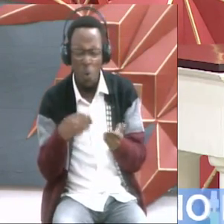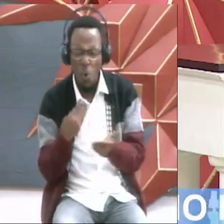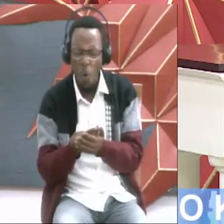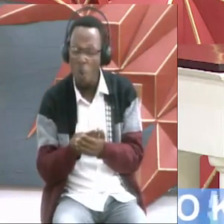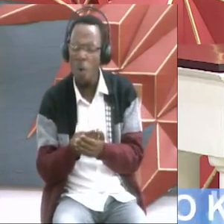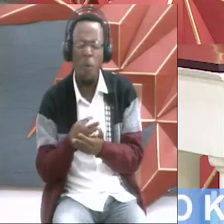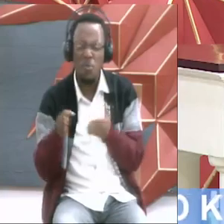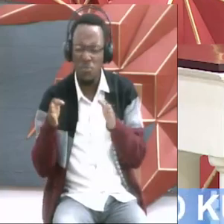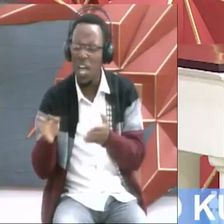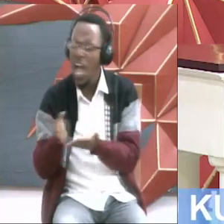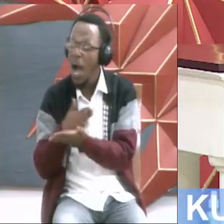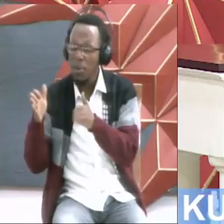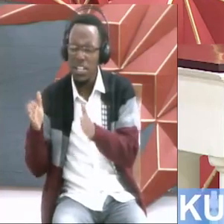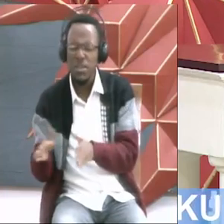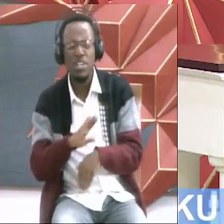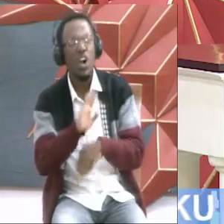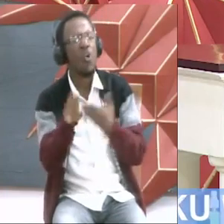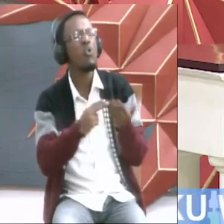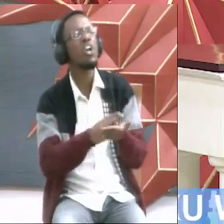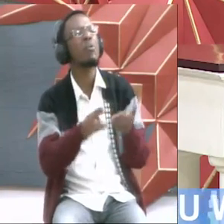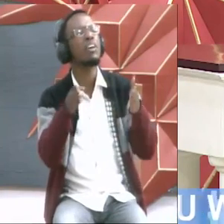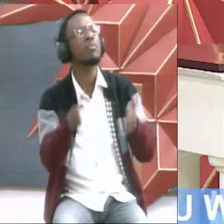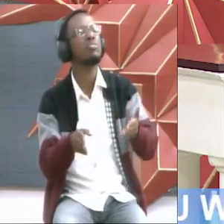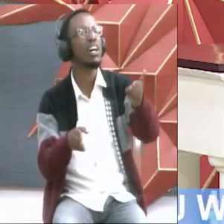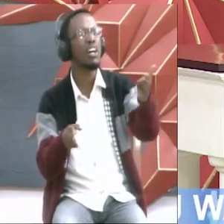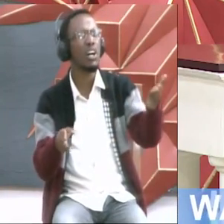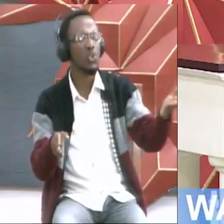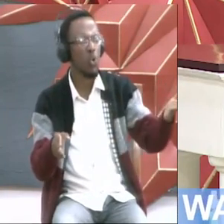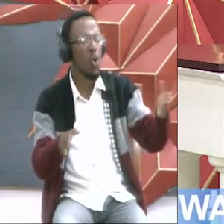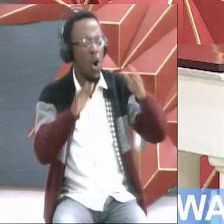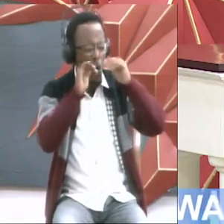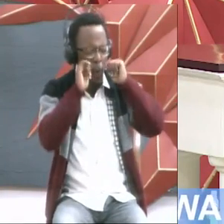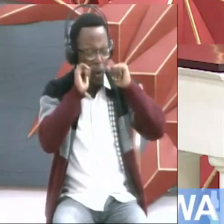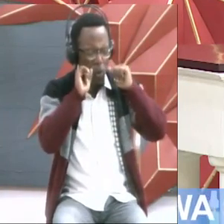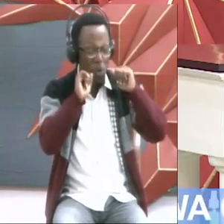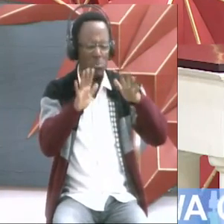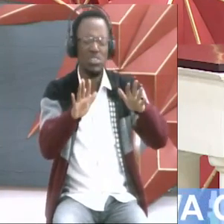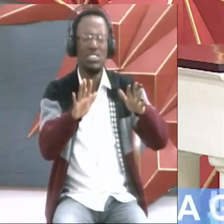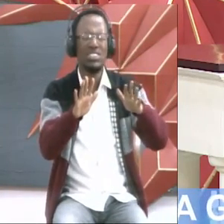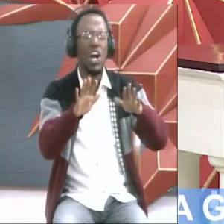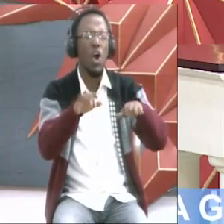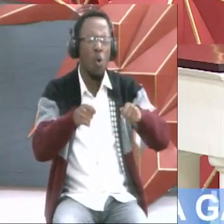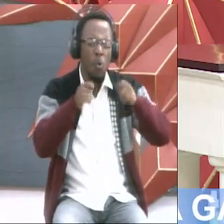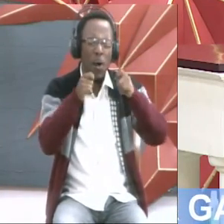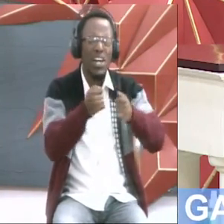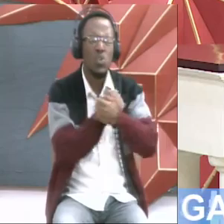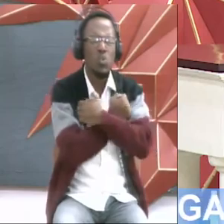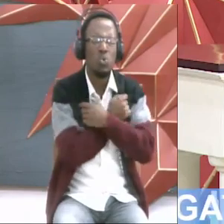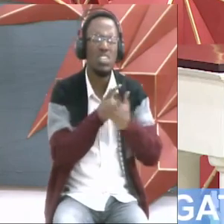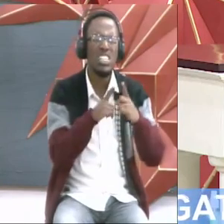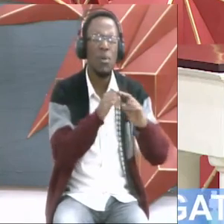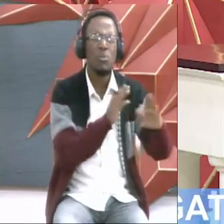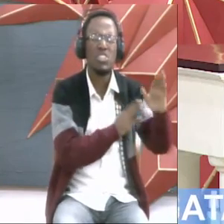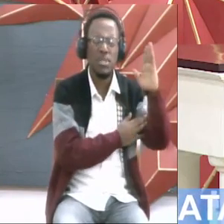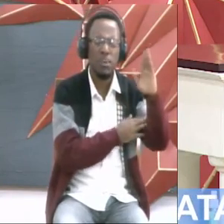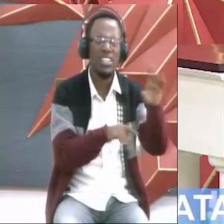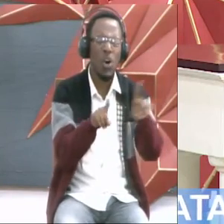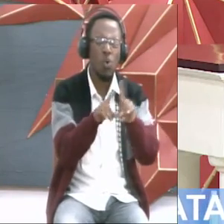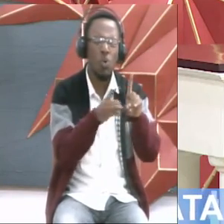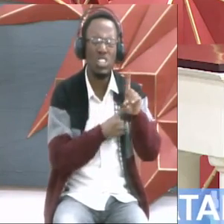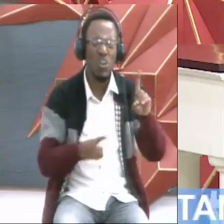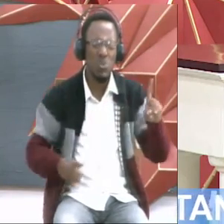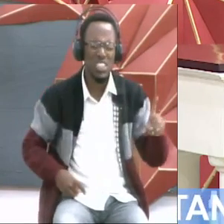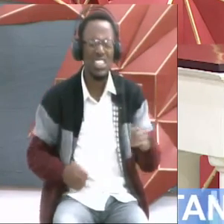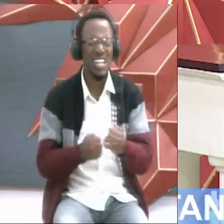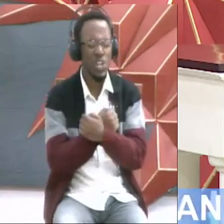n'abaririmbyi n'abakore hano bose n'abera bose bateranira hano, ubahe gukunda ijambo ryawe nk'uko Dawidi